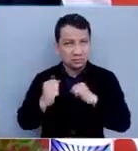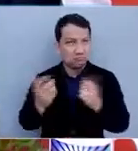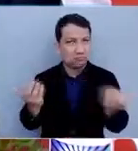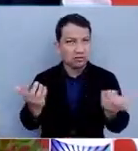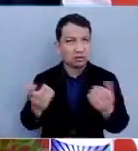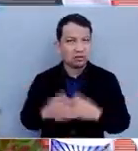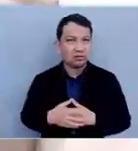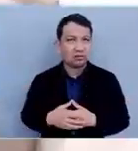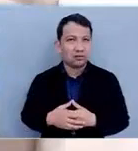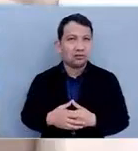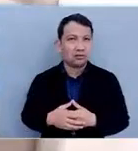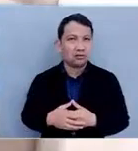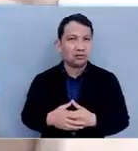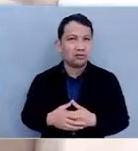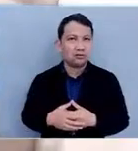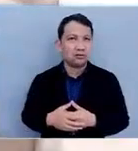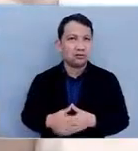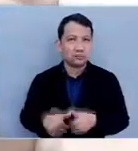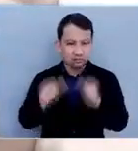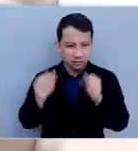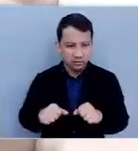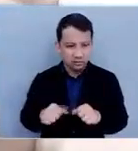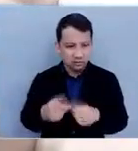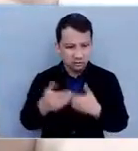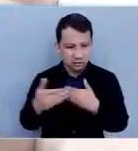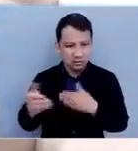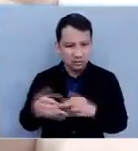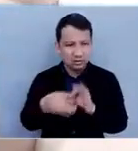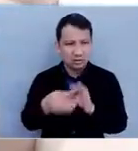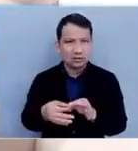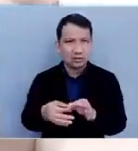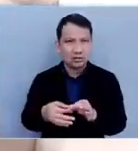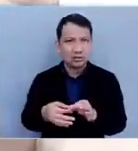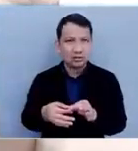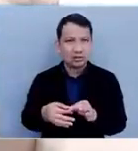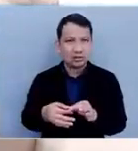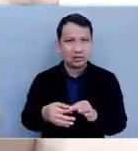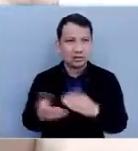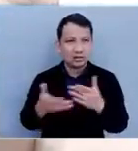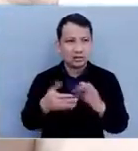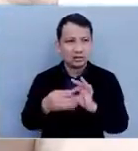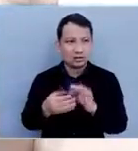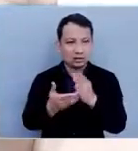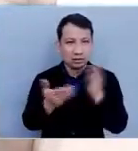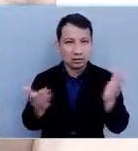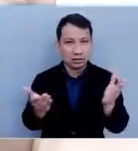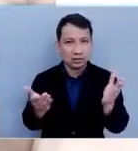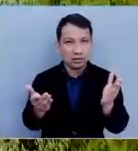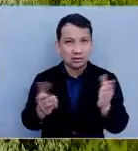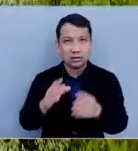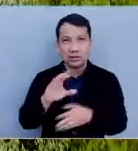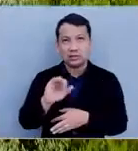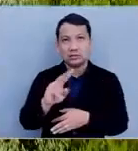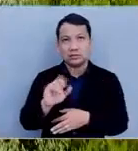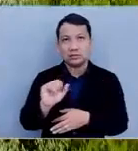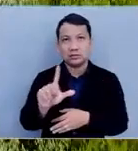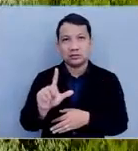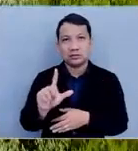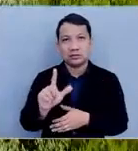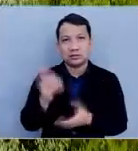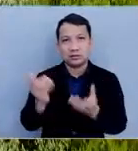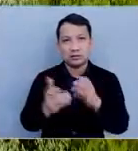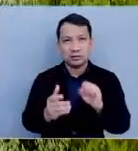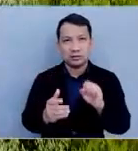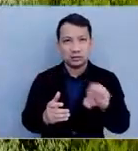damage settlement? Yes, pwede pa ring ituloy ang kaso. Dahil ang settlement ay para lamang sa civil aspect ng kaso. Okay. Ang